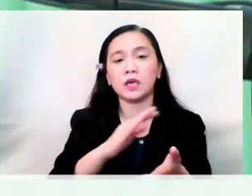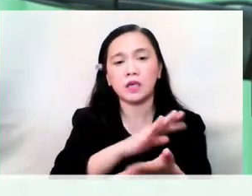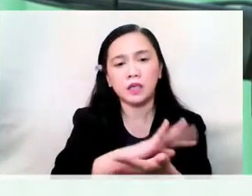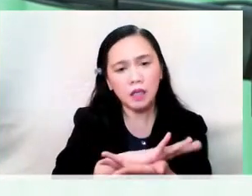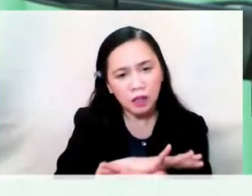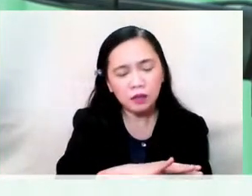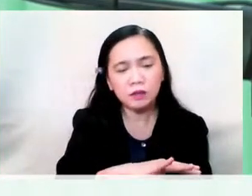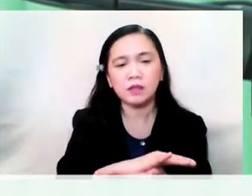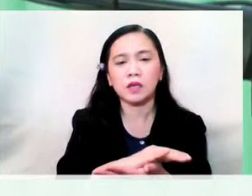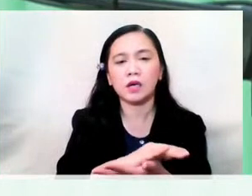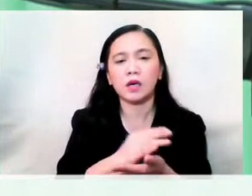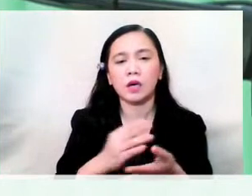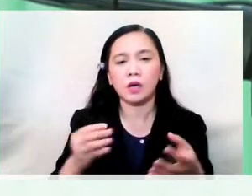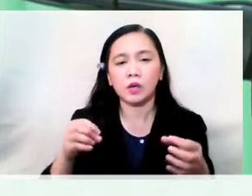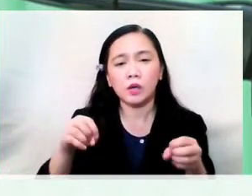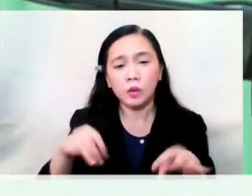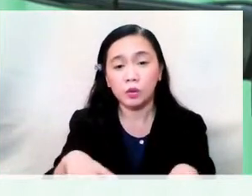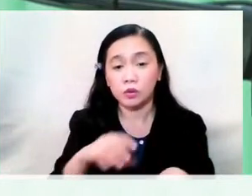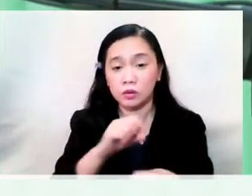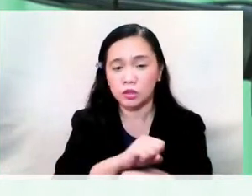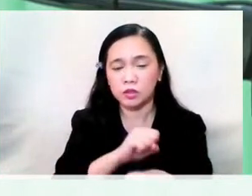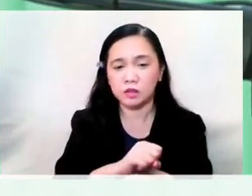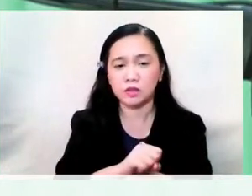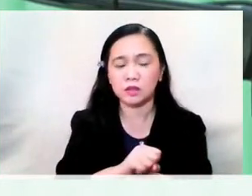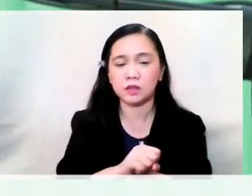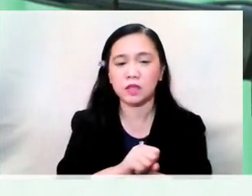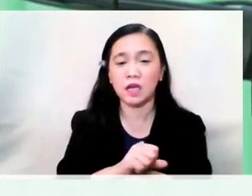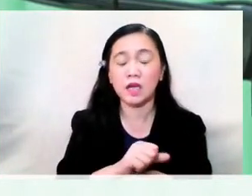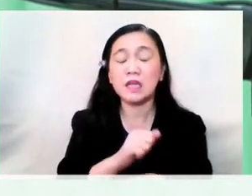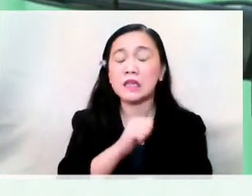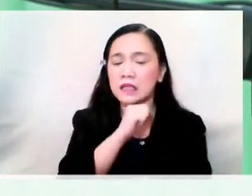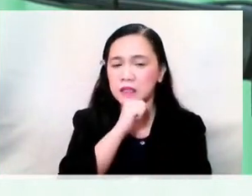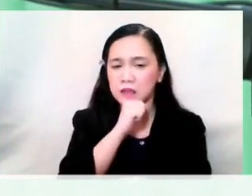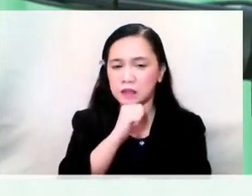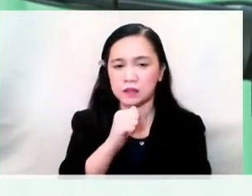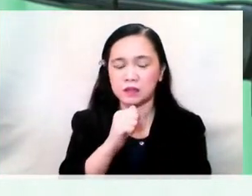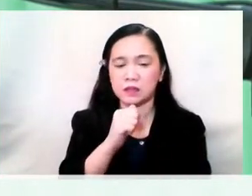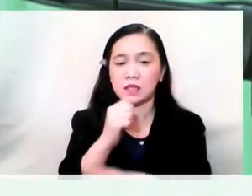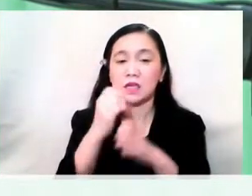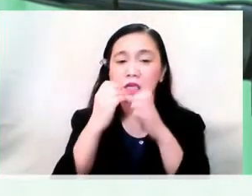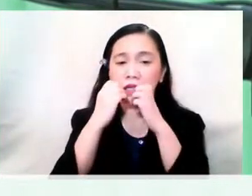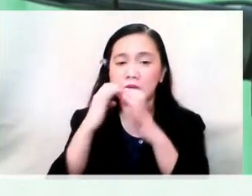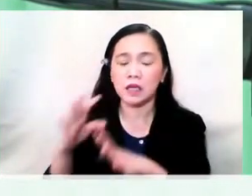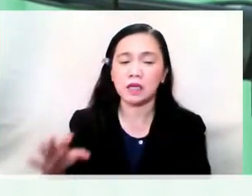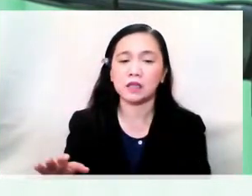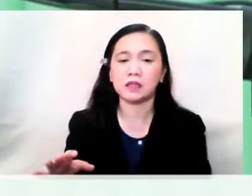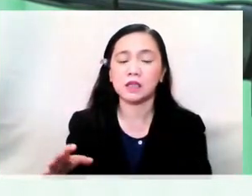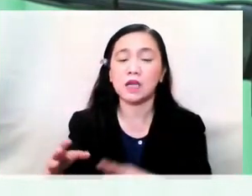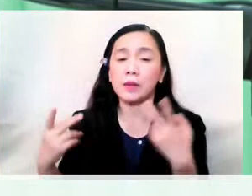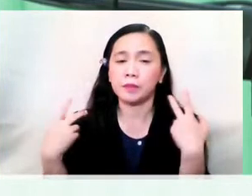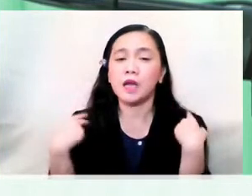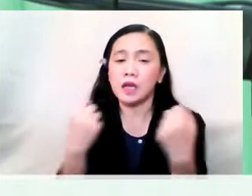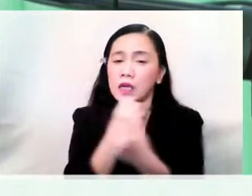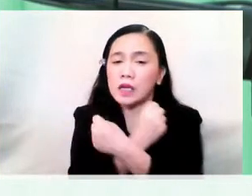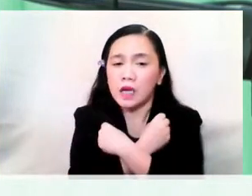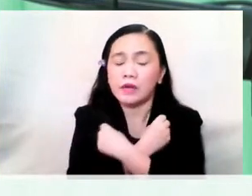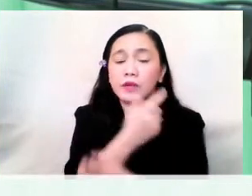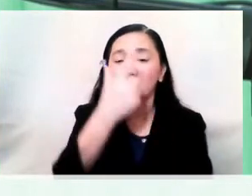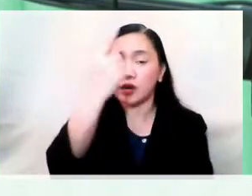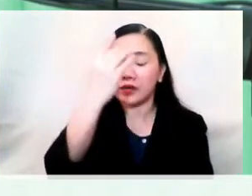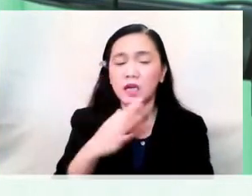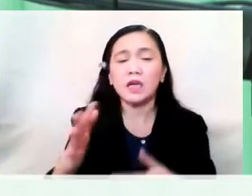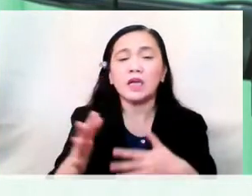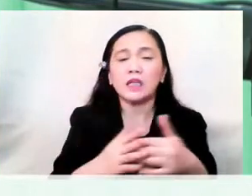joblessness, these are not ultimate evils. The love of God is there even when these